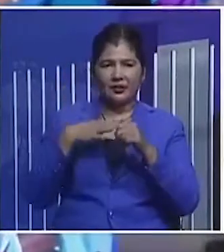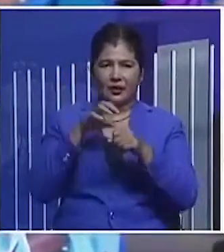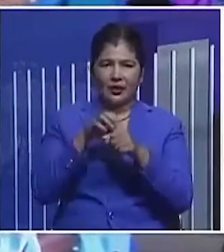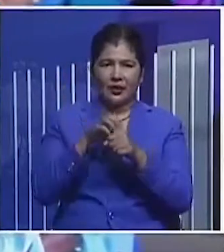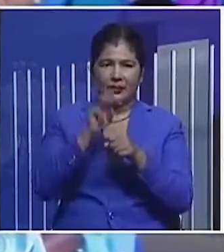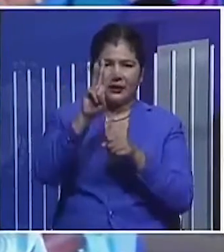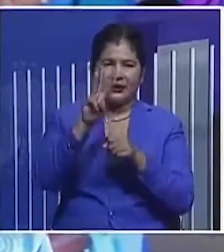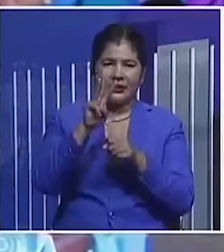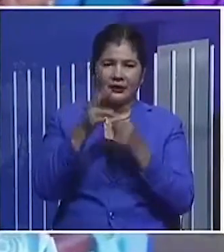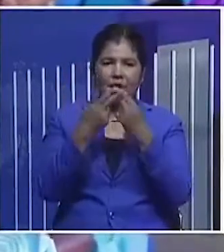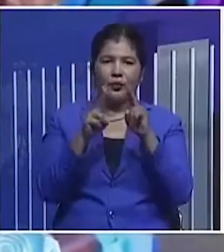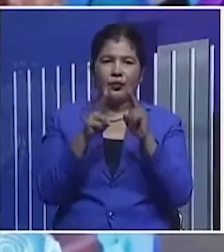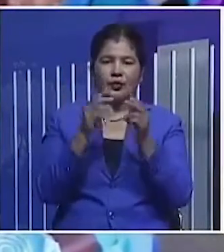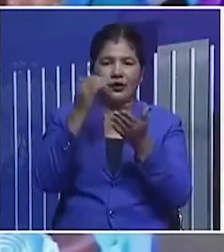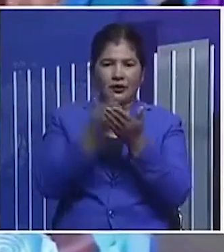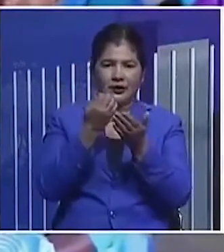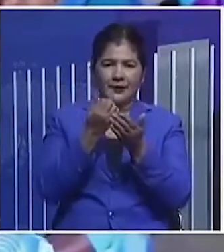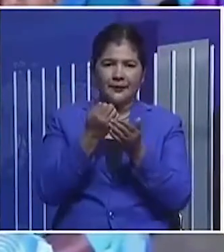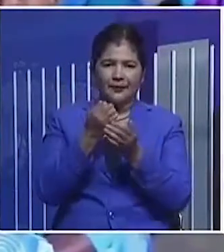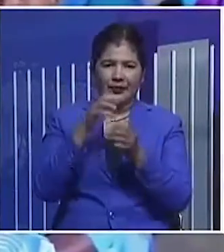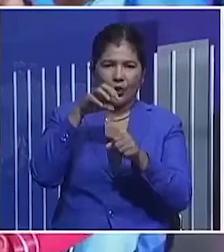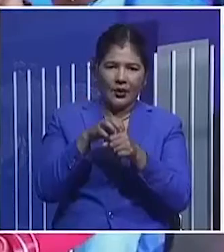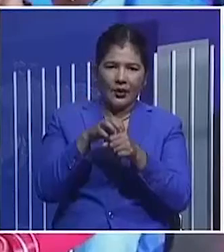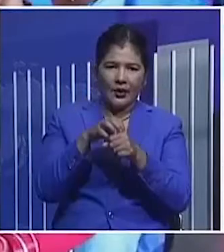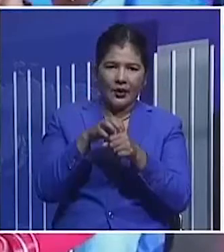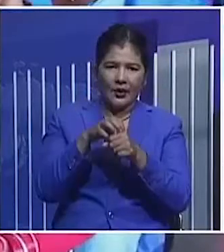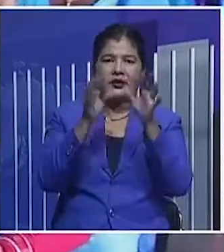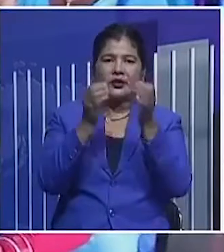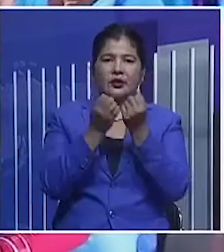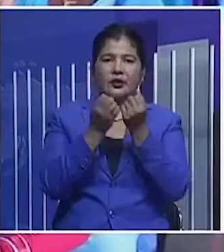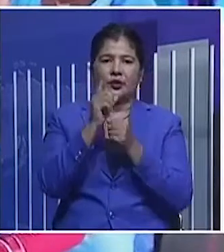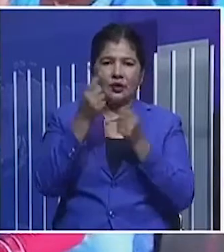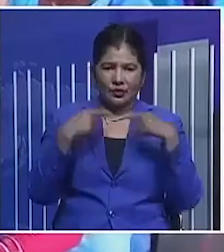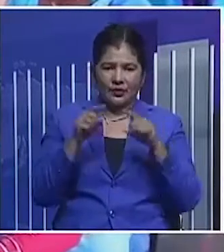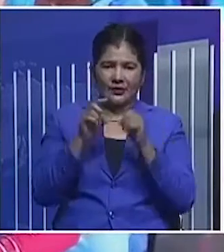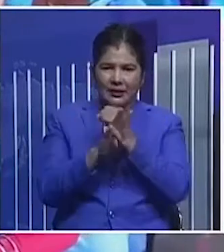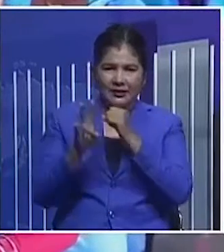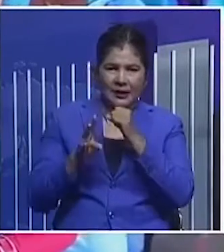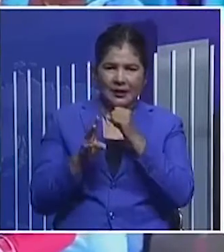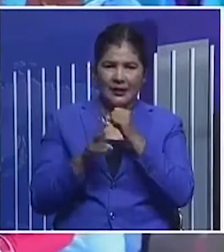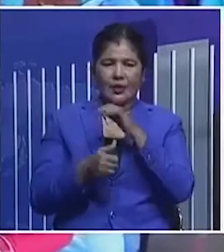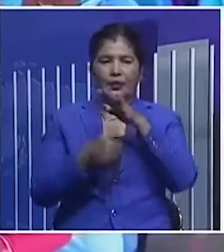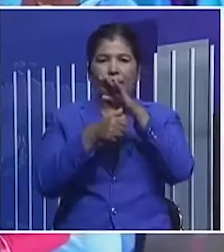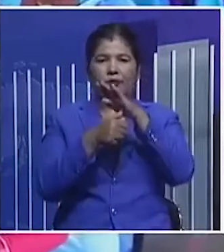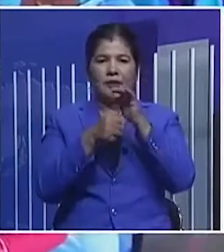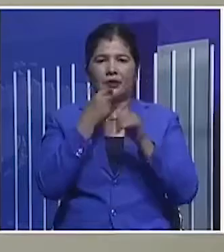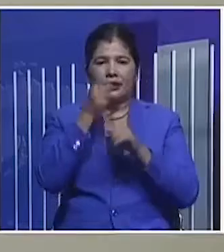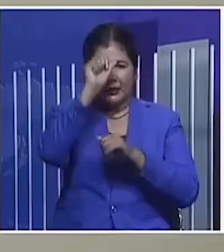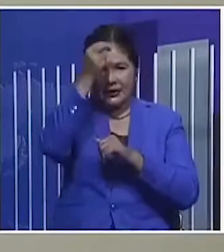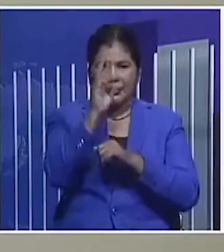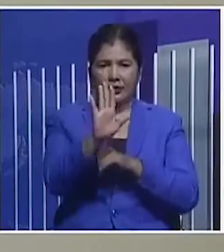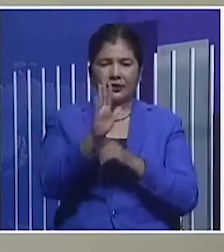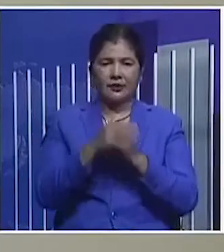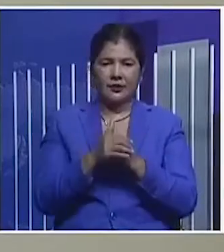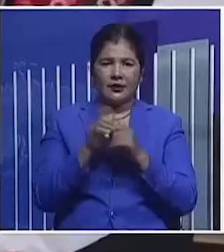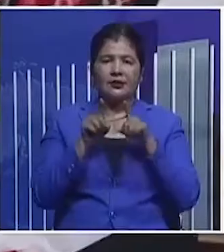नम्बर 3 पूर्ण सक्षम प्रसूति वार्ड घोषणा गरिएको स्वास्थ्य शाखा प्रमुख भास्कर आत्रेयले जानकारी